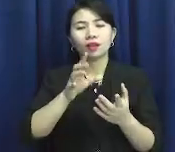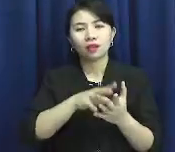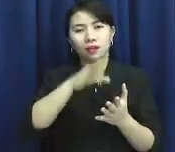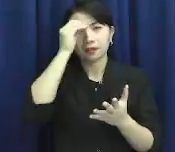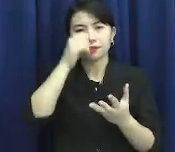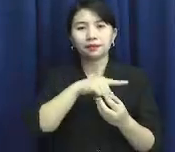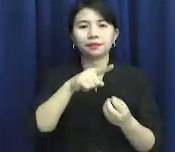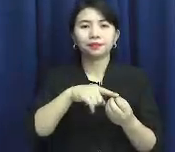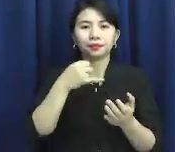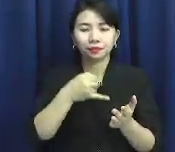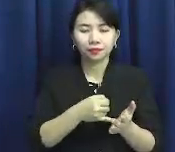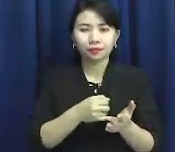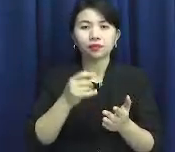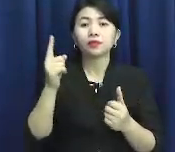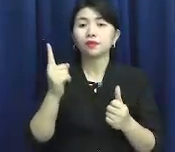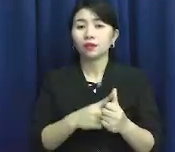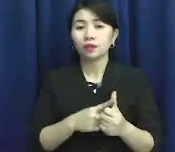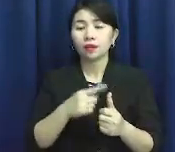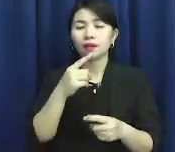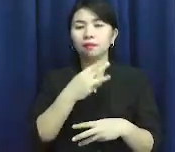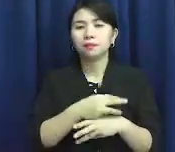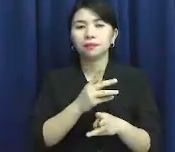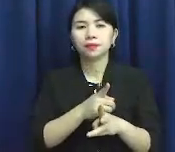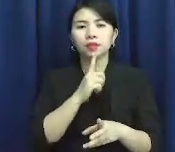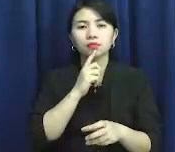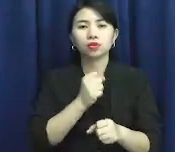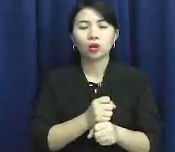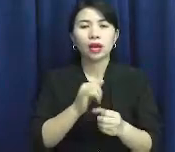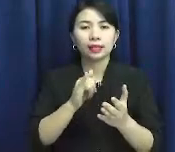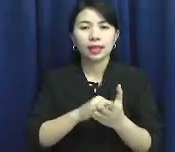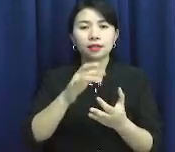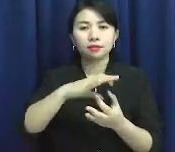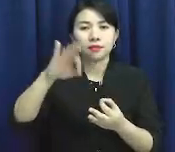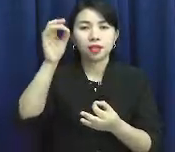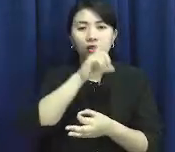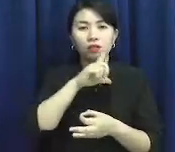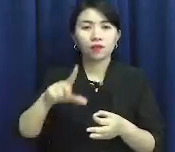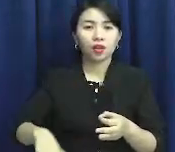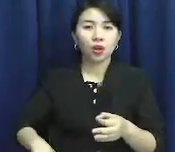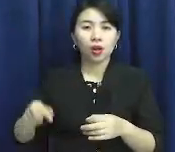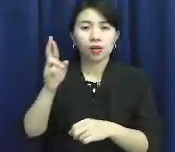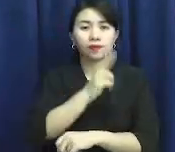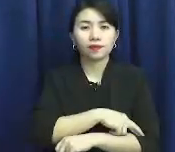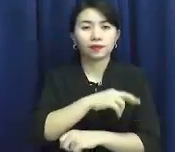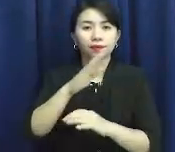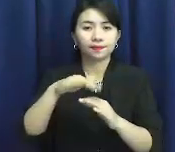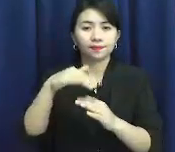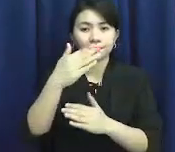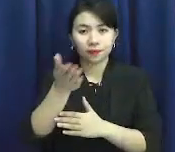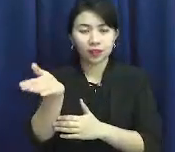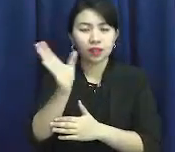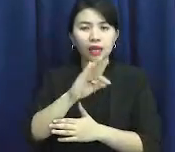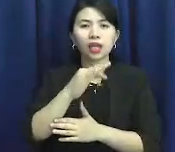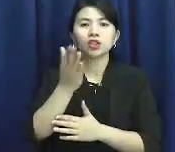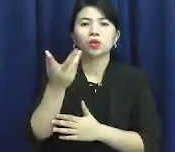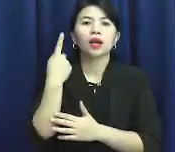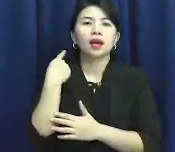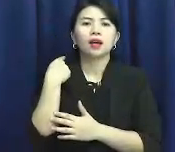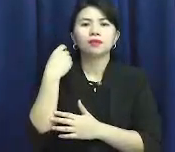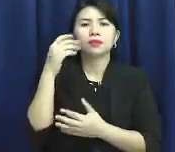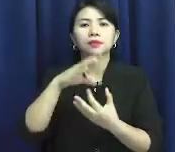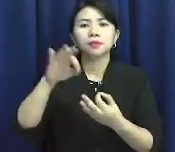ninyo at gawin niyo ang pangunahin that the Spirit of the Lord will rest upon you. Pangalawa, you have the Spirit of wisdom